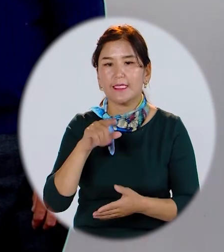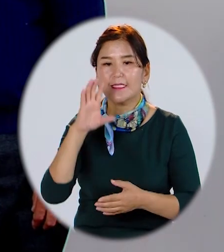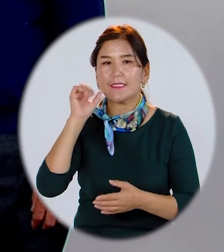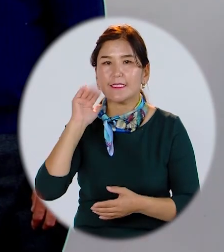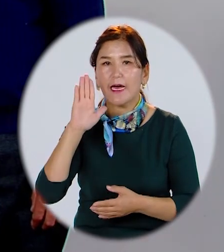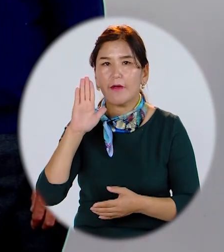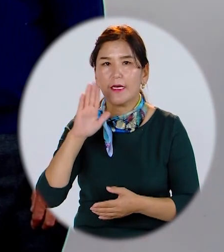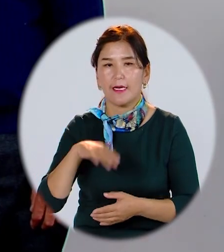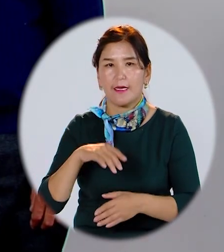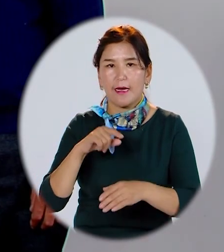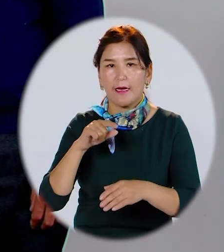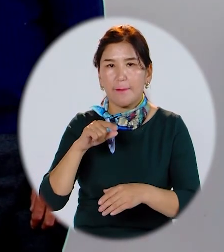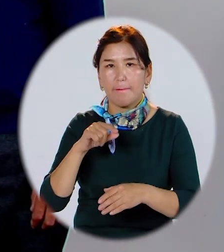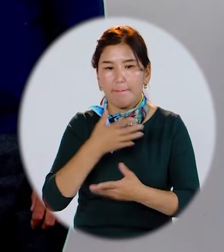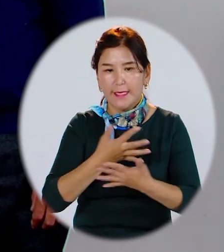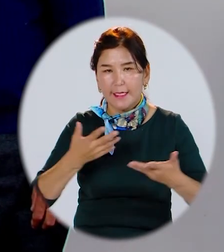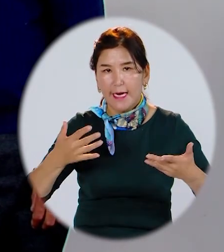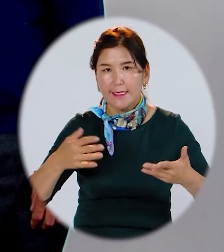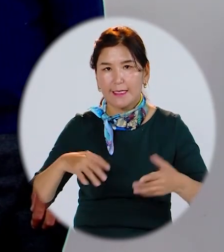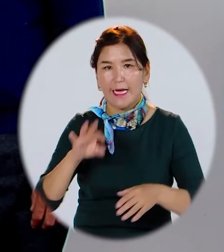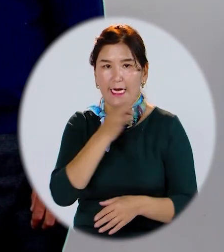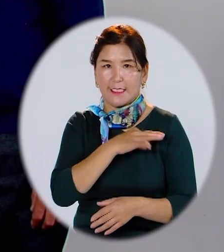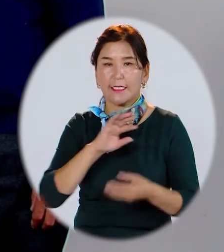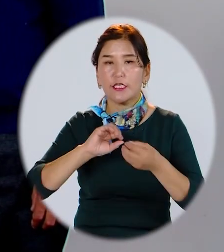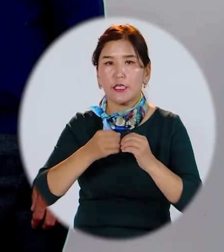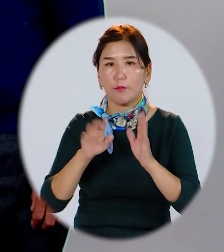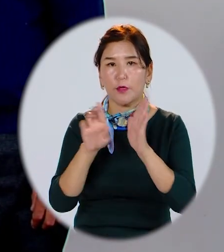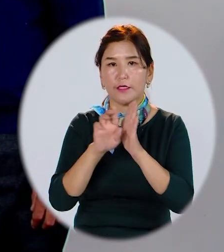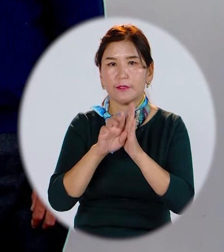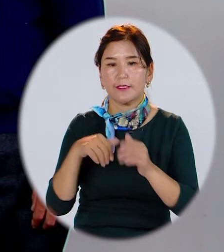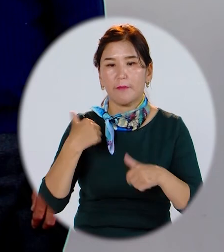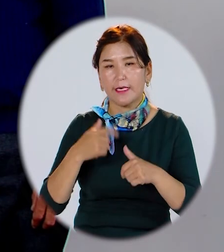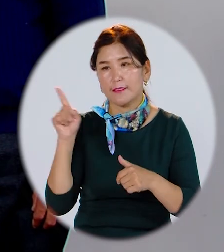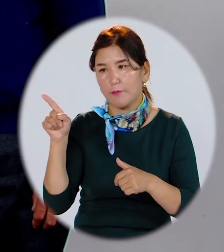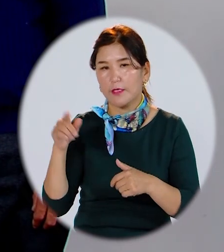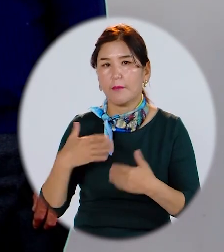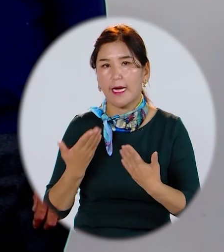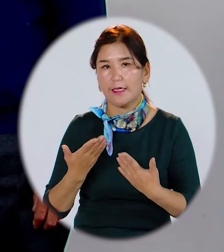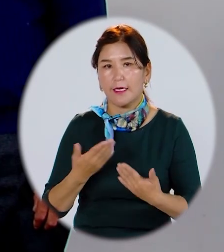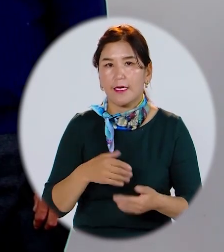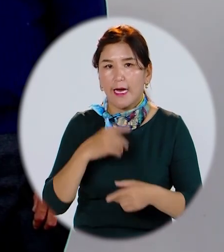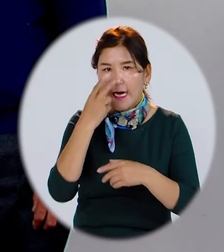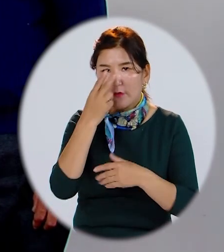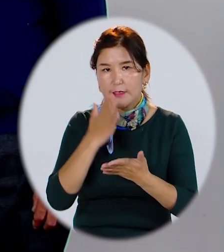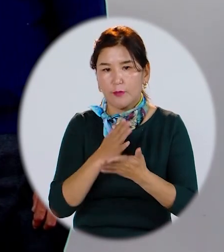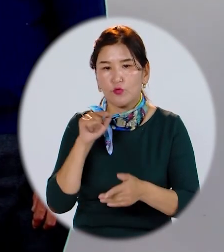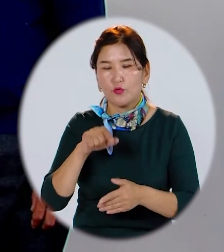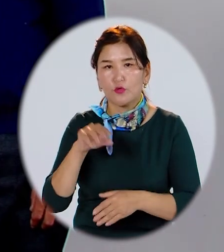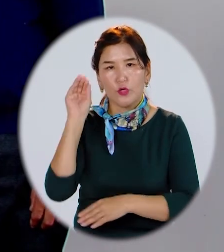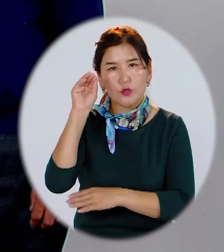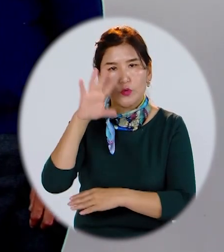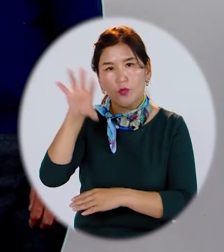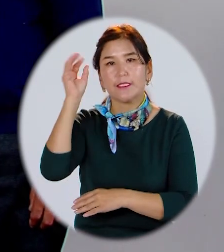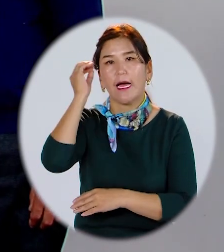доорх материал ашиглан хийж болно. За ингээд багш та бүхэнд бол харуулсан байгаа. Тэгээ өнөөдөр та бүхэн сурсан